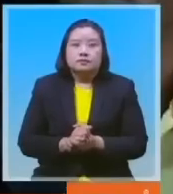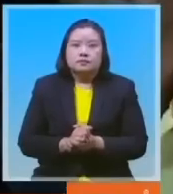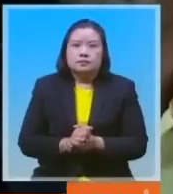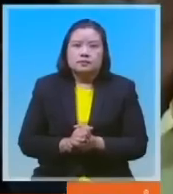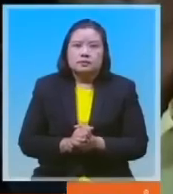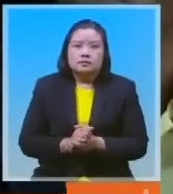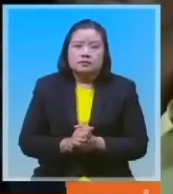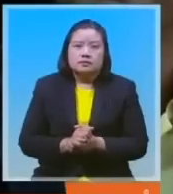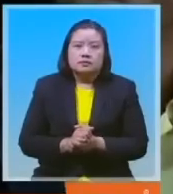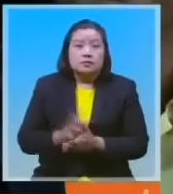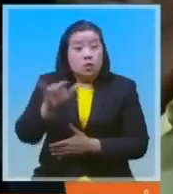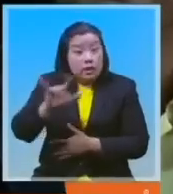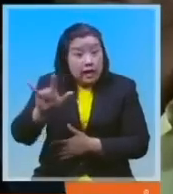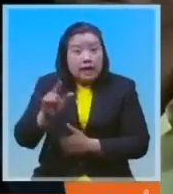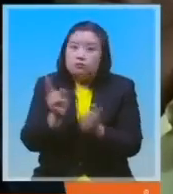ยังไม่มีนะครับยัง